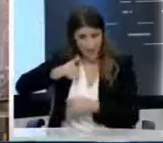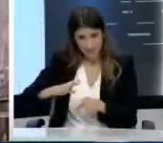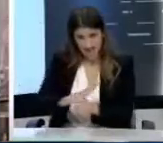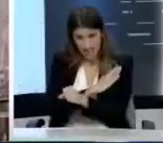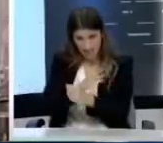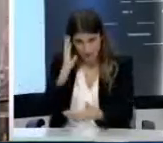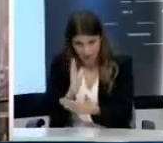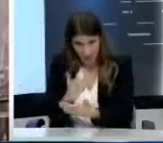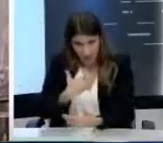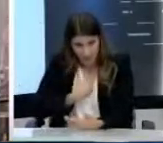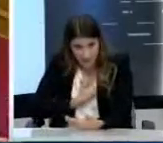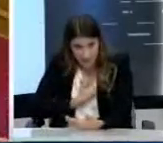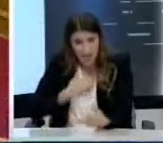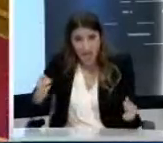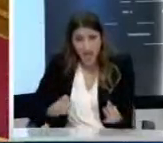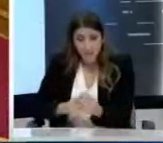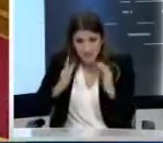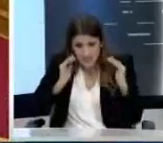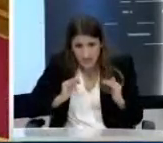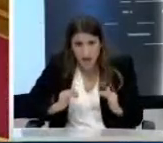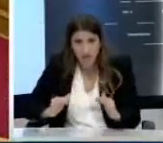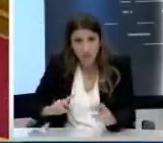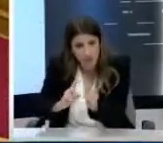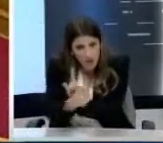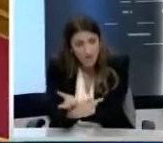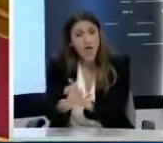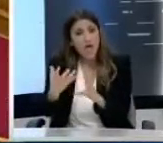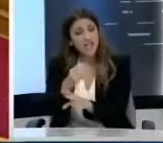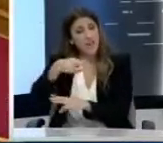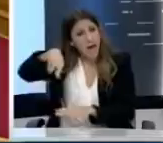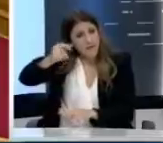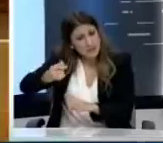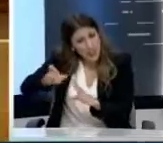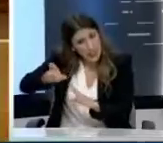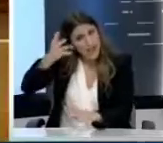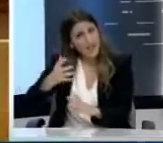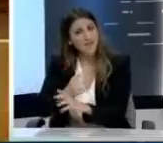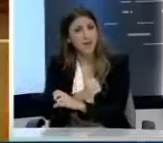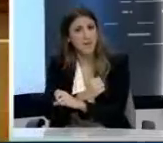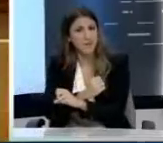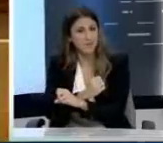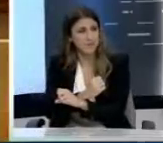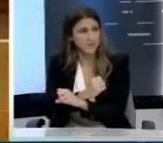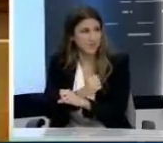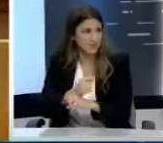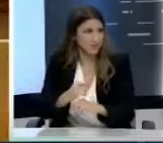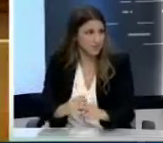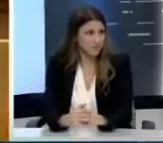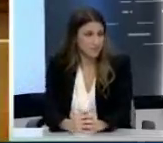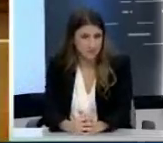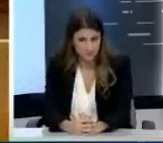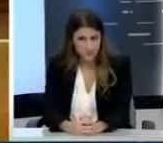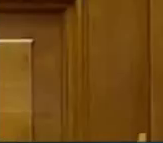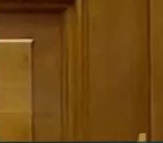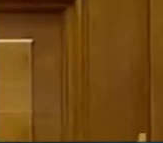καταστρέψαμε τη μεσαία τάξη, όταν εμείς τη σταθεροποίησαμε και την αυξήσαμε πολύ λίγο. Πάμε τώρα στη